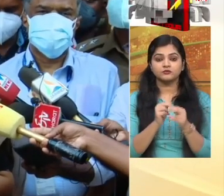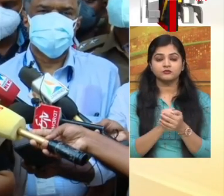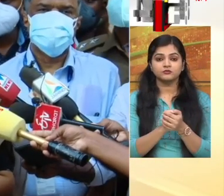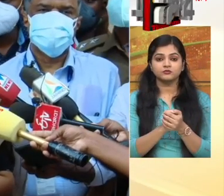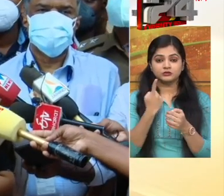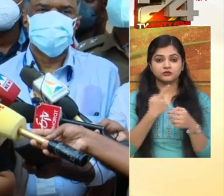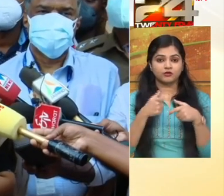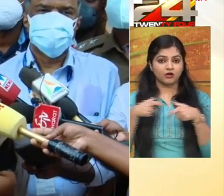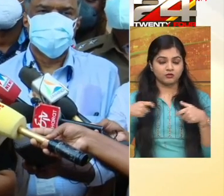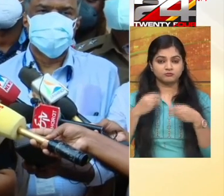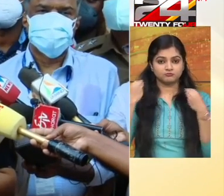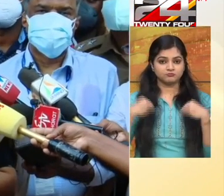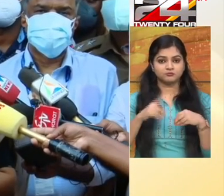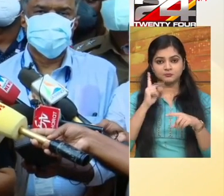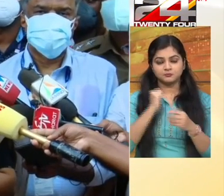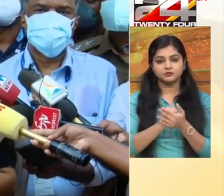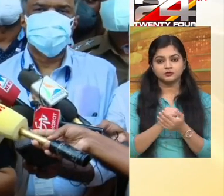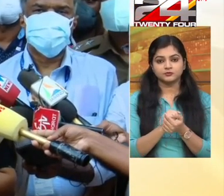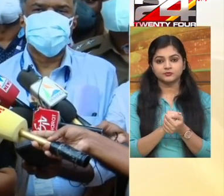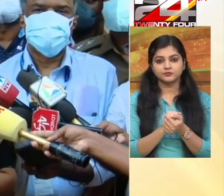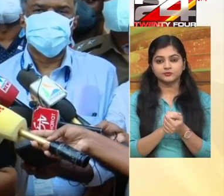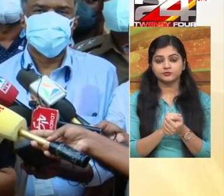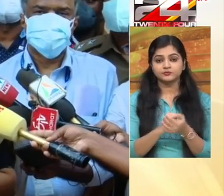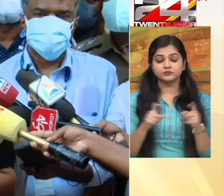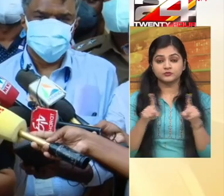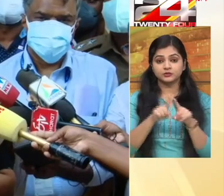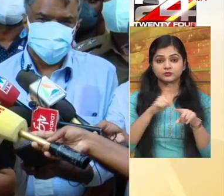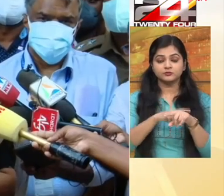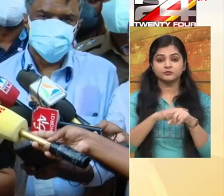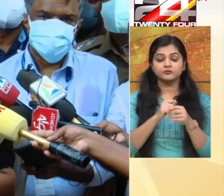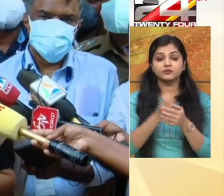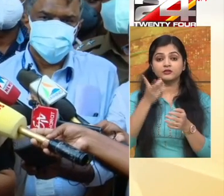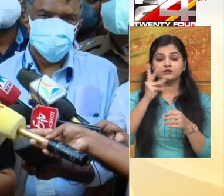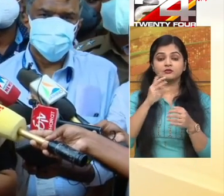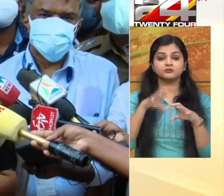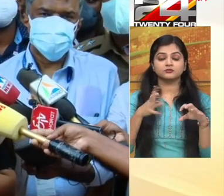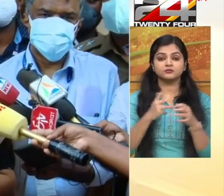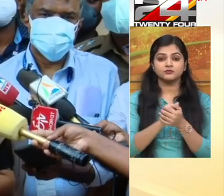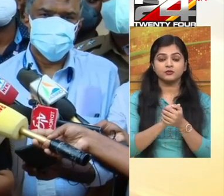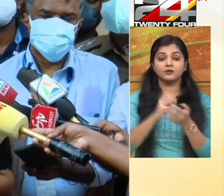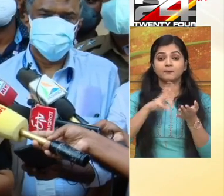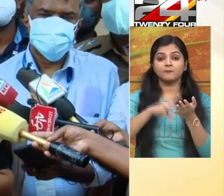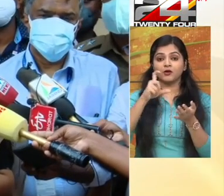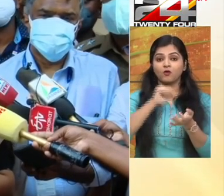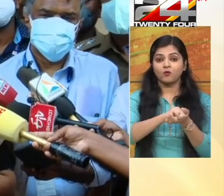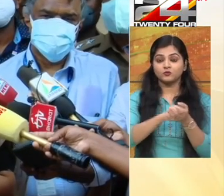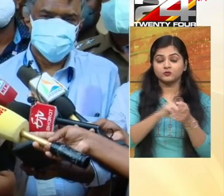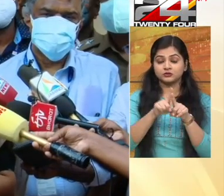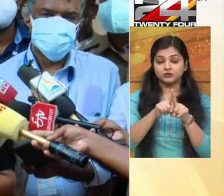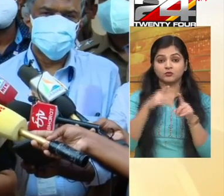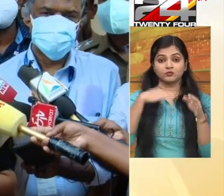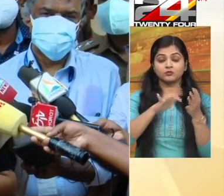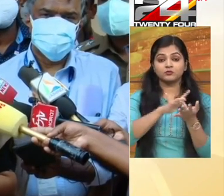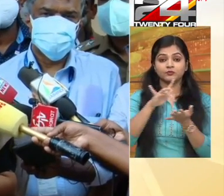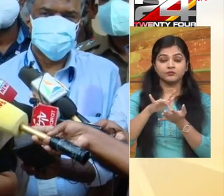അവർ ധരിച്ചിരിക്കണം എന്നുള്ളതാണ്. അതോടൊപ്പം മൂന്നാമത്തെ കാര്യം, മെഡിക്കൽ കോളേജുകളിൽ പ്രത്യേകിച്ച്, മെഡിക്കൽ കോളേജുകളിൽ ആയിരക്കണക്കിന്